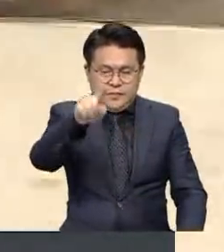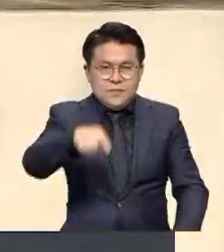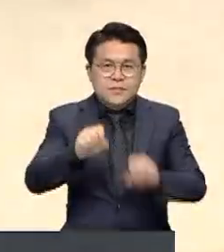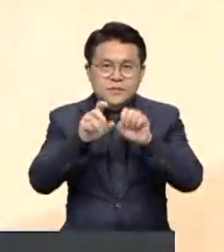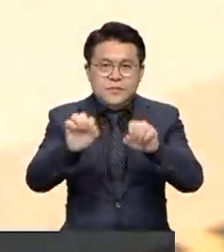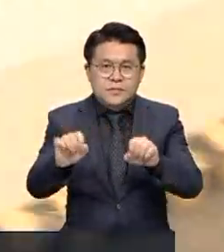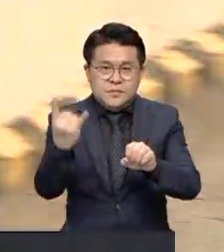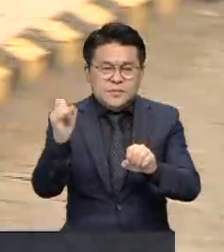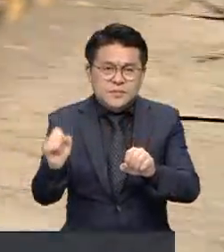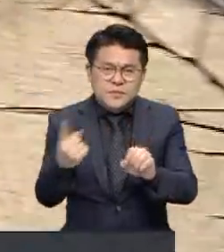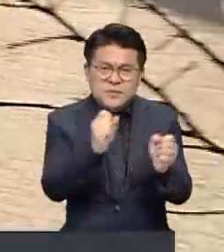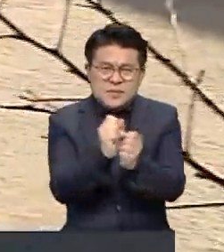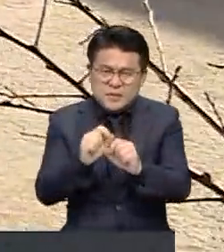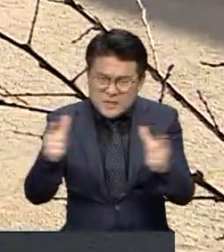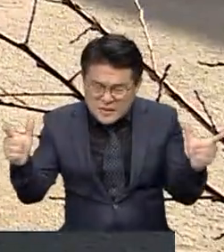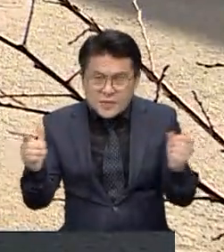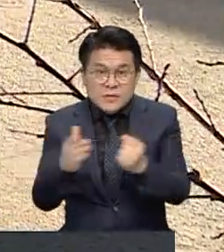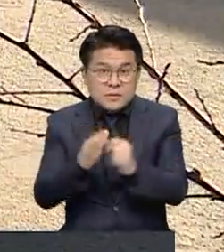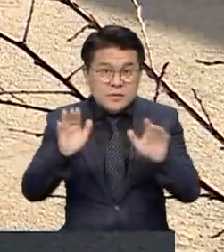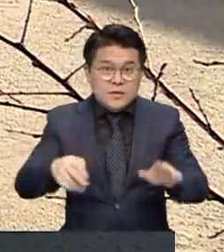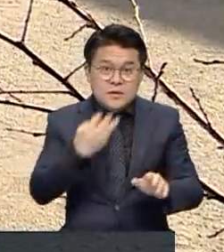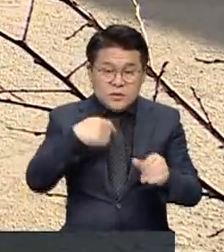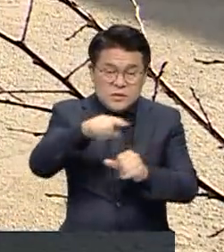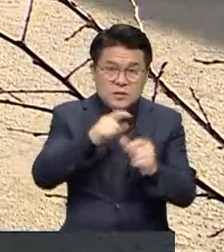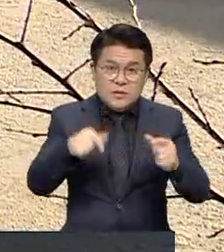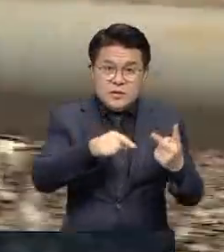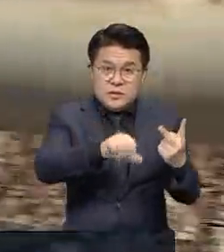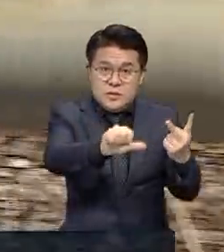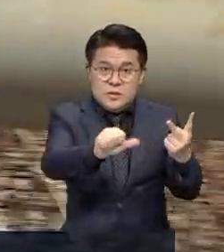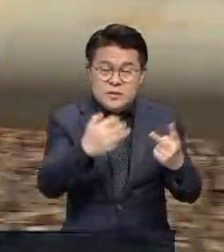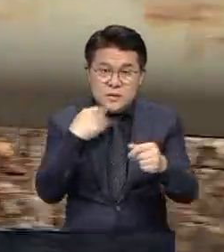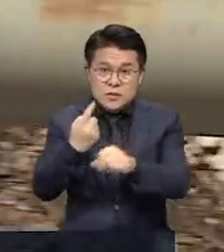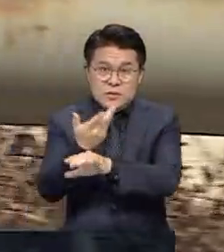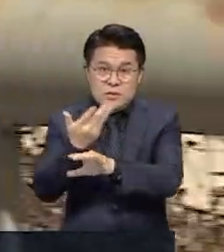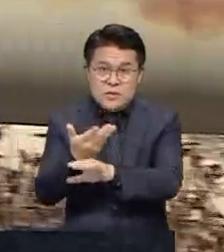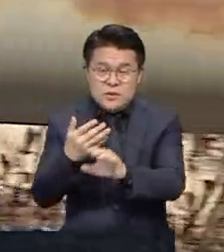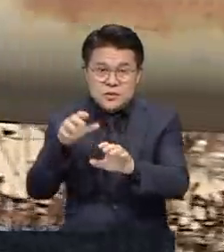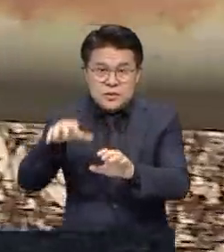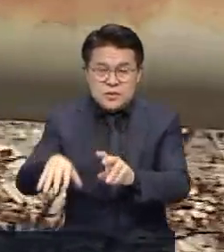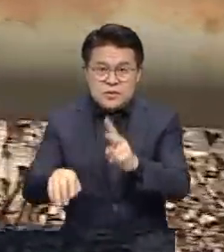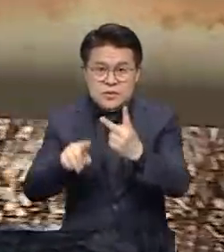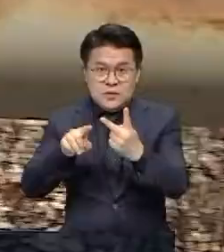감염 등으로 인해 현재 수도권 2.5단계, 비수도권 2단계인